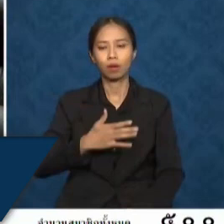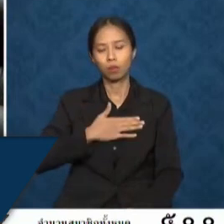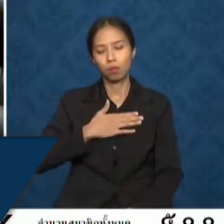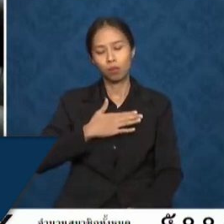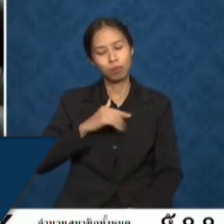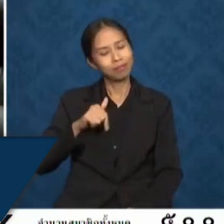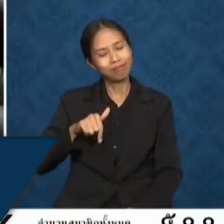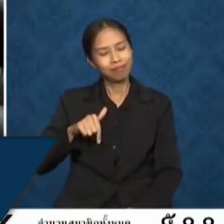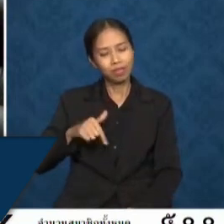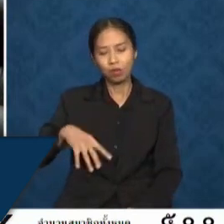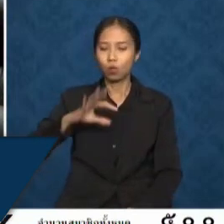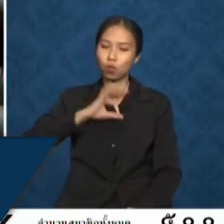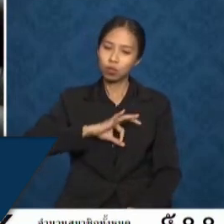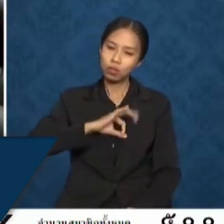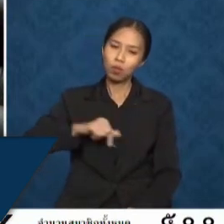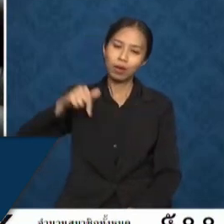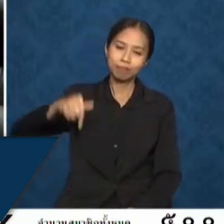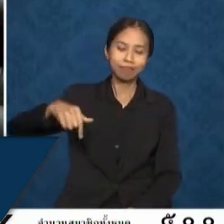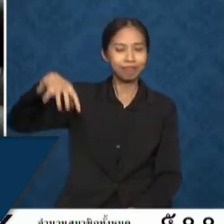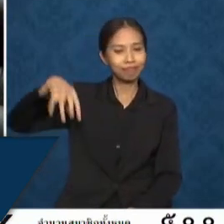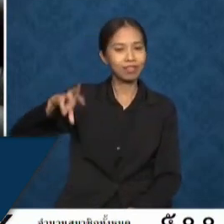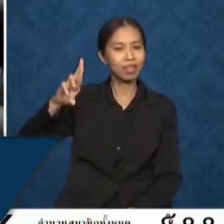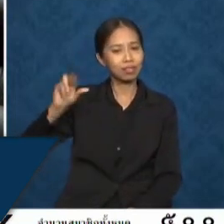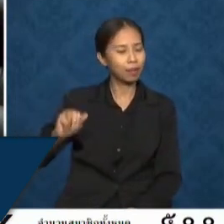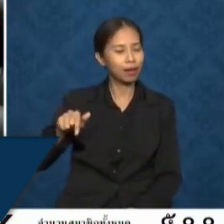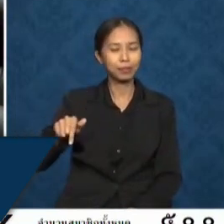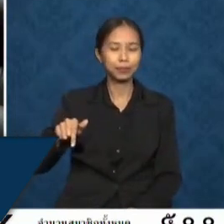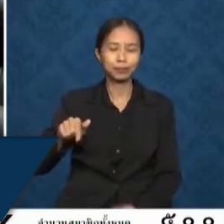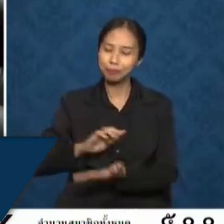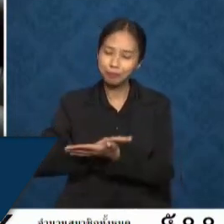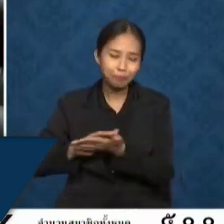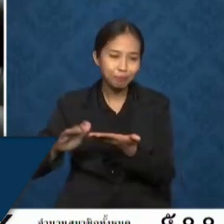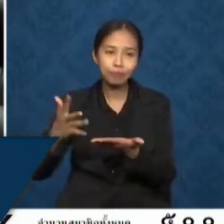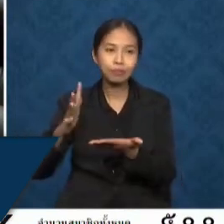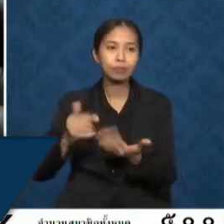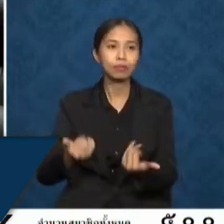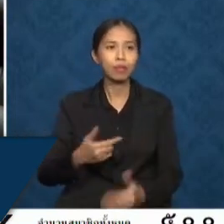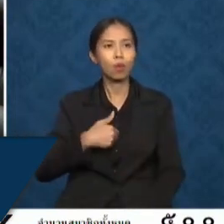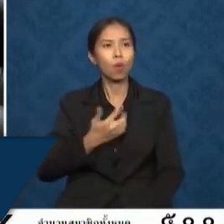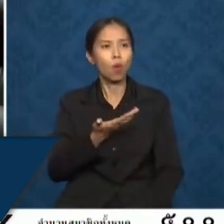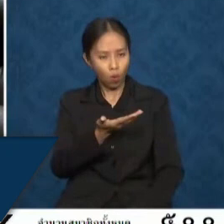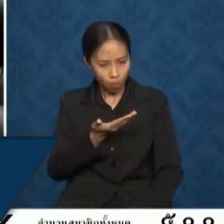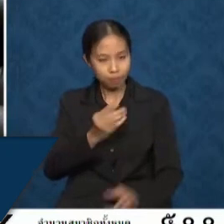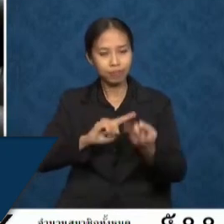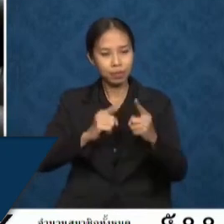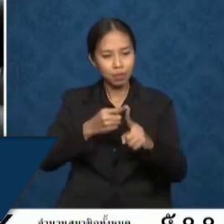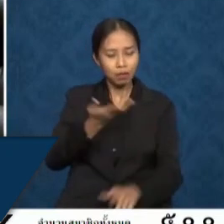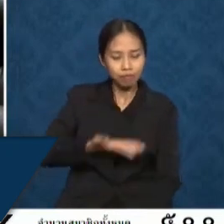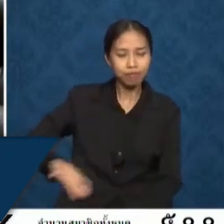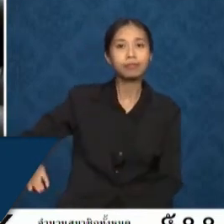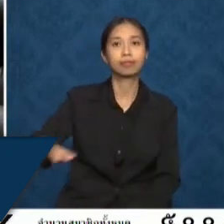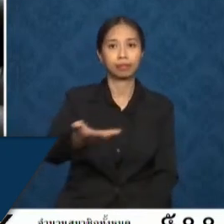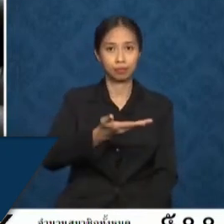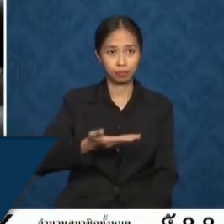รัษฐ targetsจะไมใช่ที่ปลอภาย์อกต่อไปผมขอร้องนะครับผมขอร้เพื่อนสมาชิคนะครับ